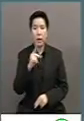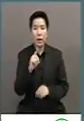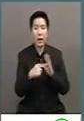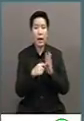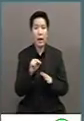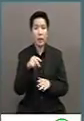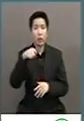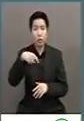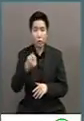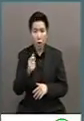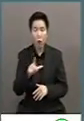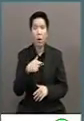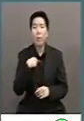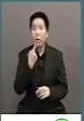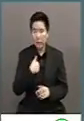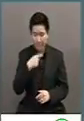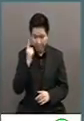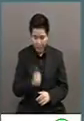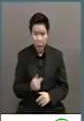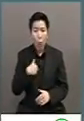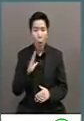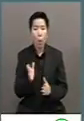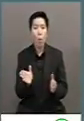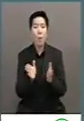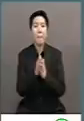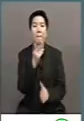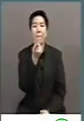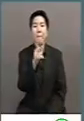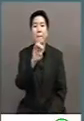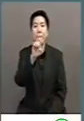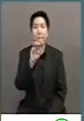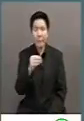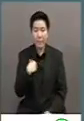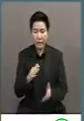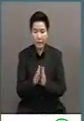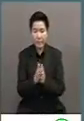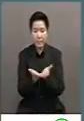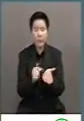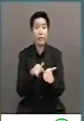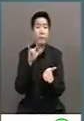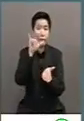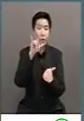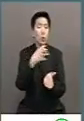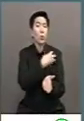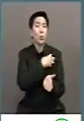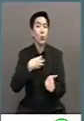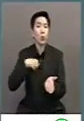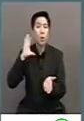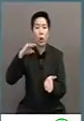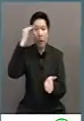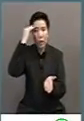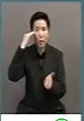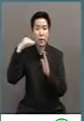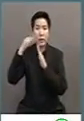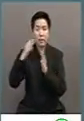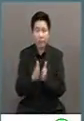ำตัวเองแล้วก็พูดว่าตัวเองนั้นเป็นคนในตระกูลคิมมีการโชว์หนังสือเดินทางของสถานทูตเกาหลีเหนือเป็นหลัก